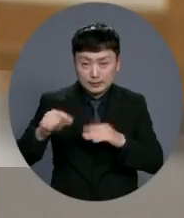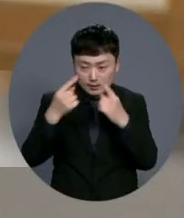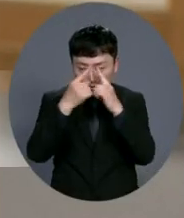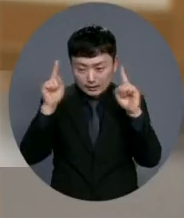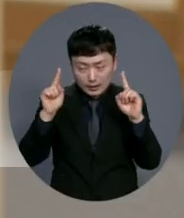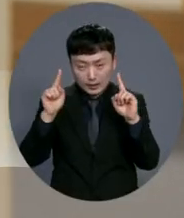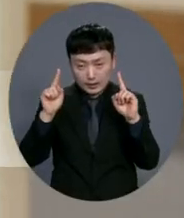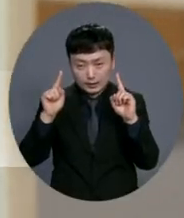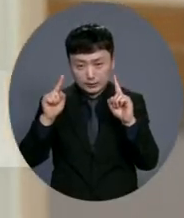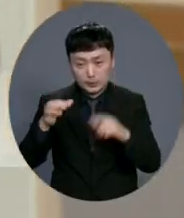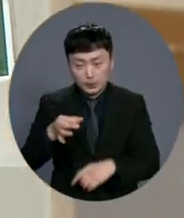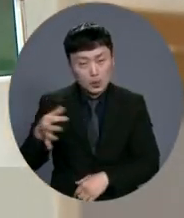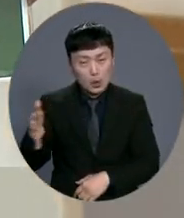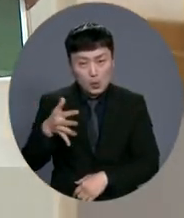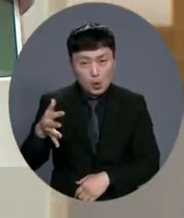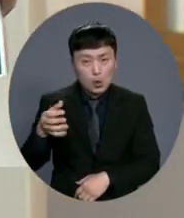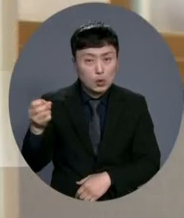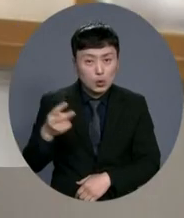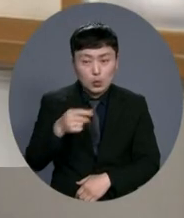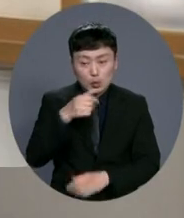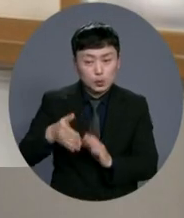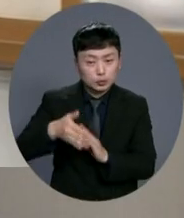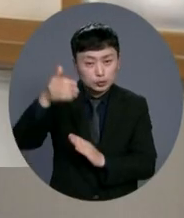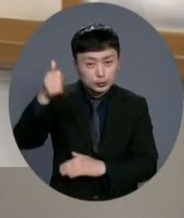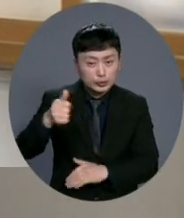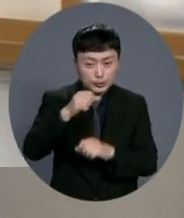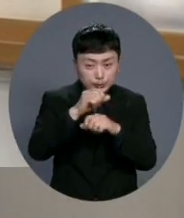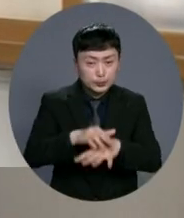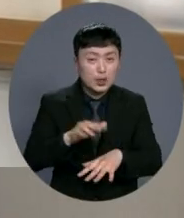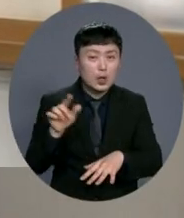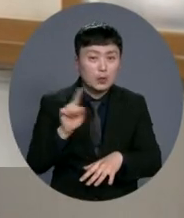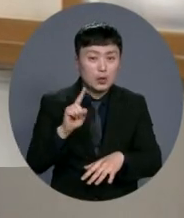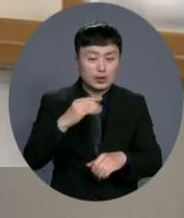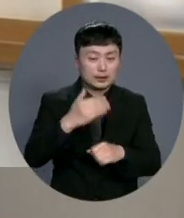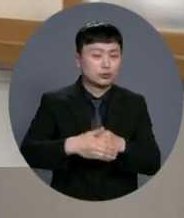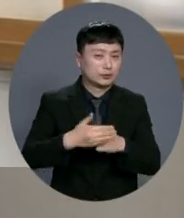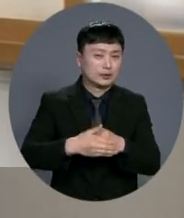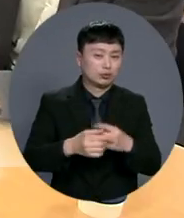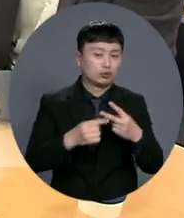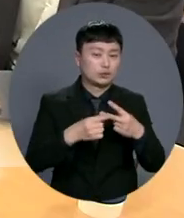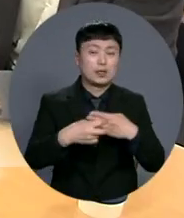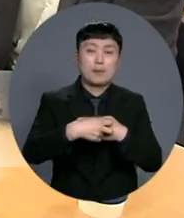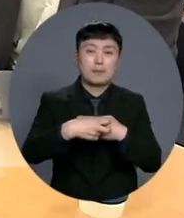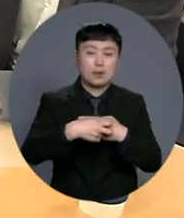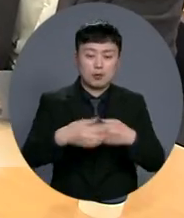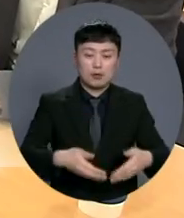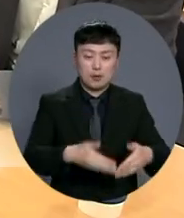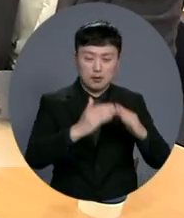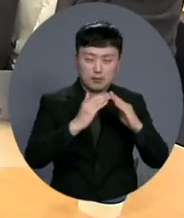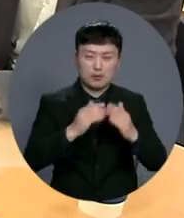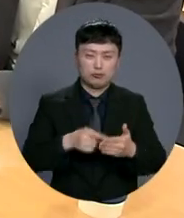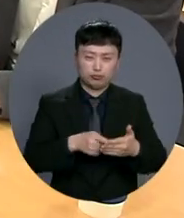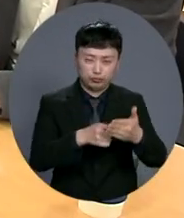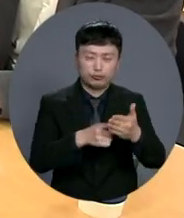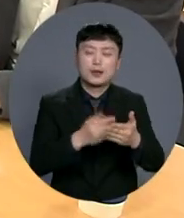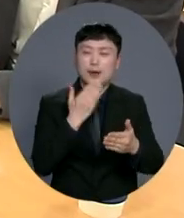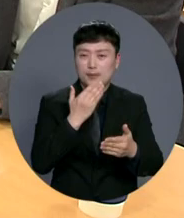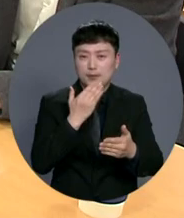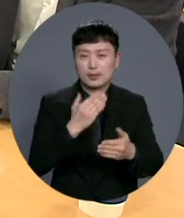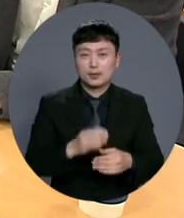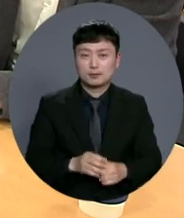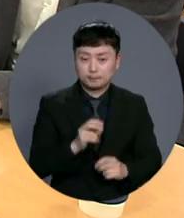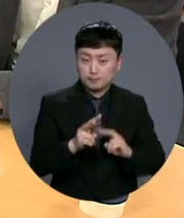무상교육을 공약했고 홍 시장 취임 후 무산된 제2대구의료원 건립도 재추진하겠다고 약속했습니다.